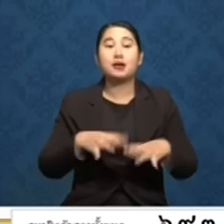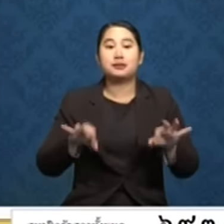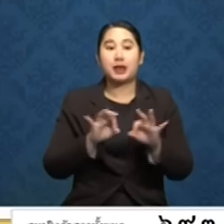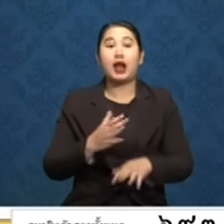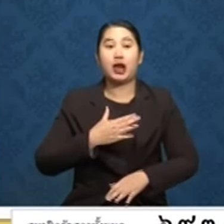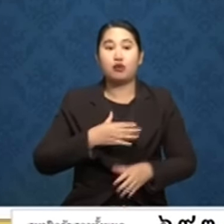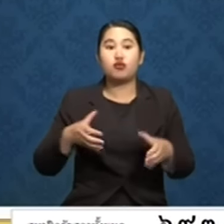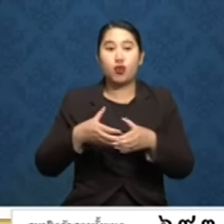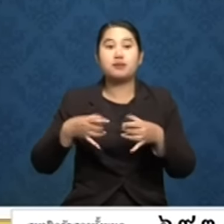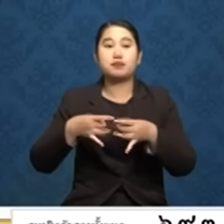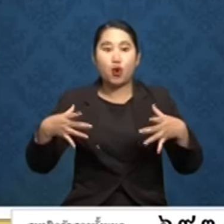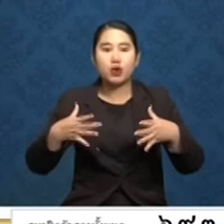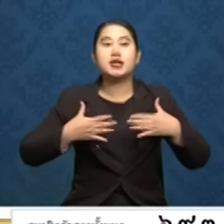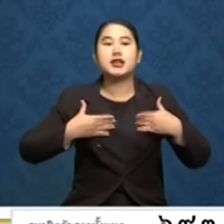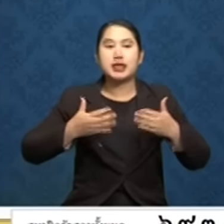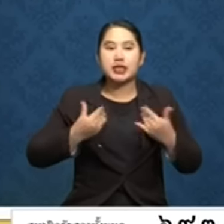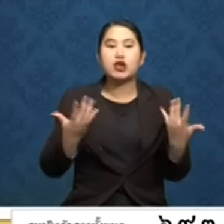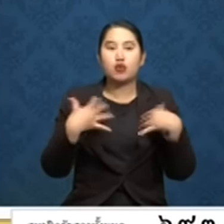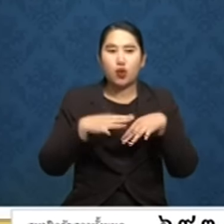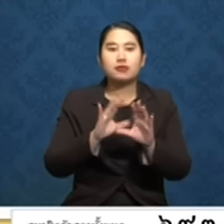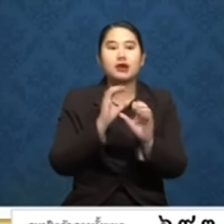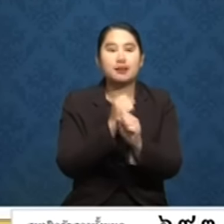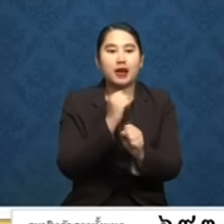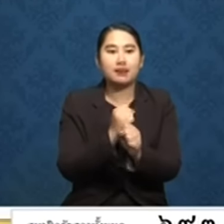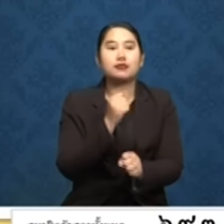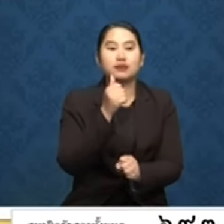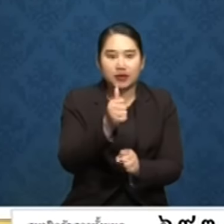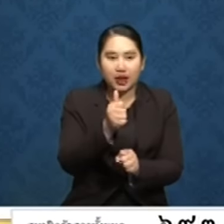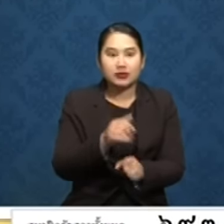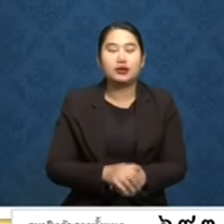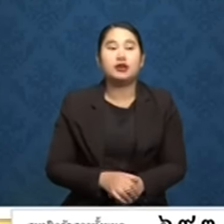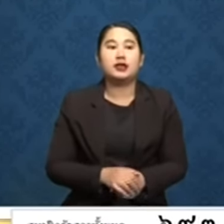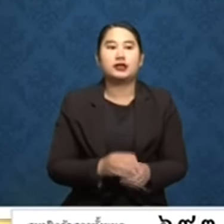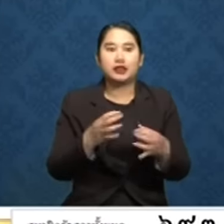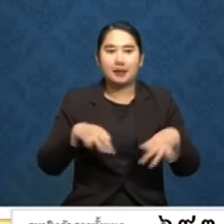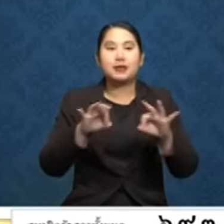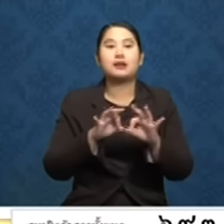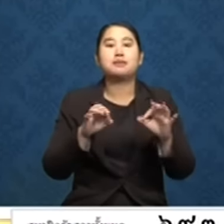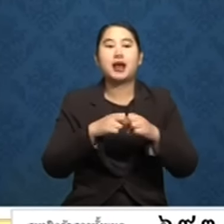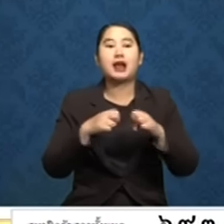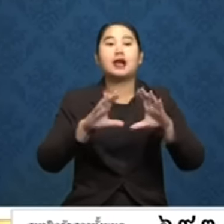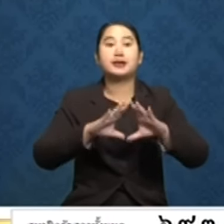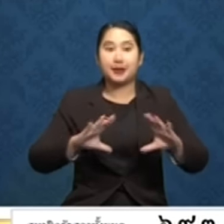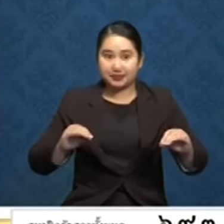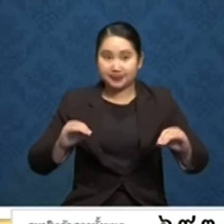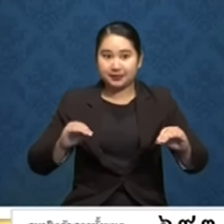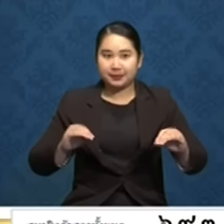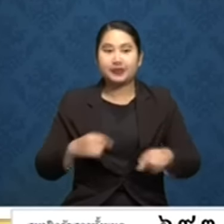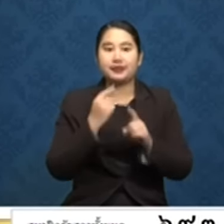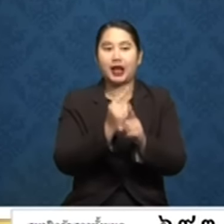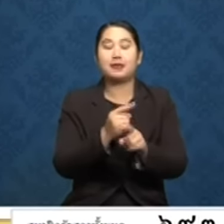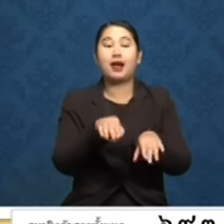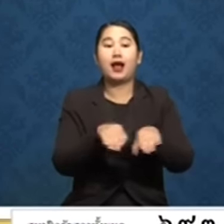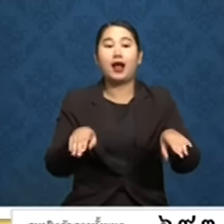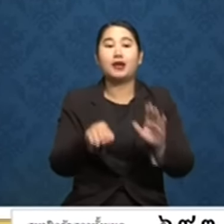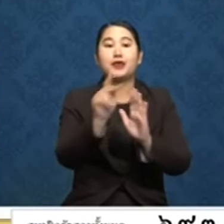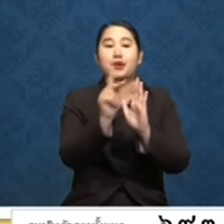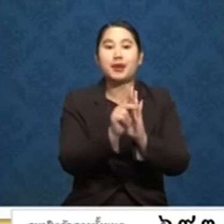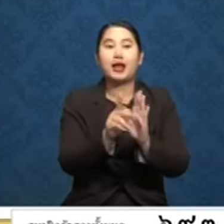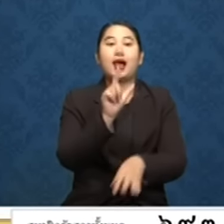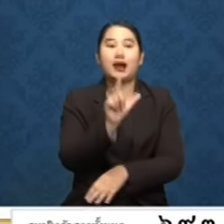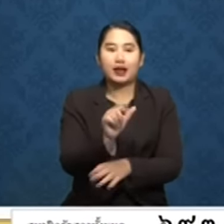านะฝ่ายค้านยินดีทำงานร่วมกับท่านสร้างสันติภาพและสร้างหลักนิติธรรมฟื้นฟูความเชื่